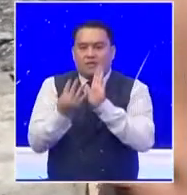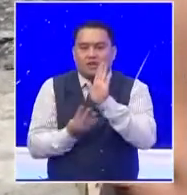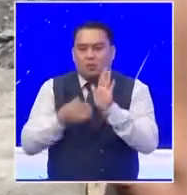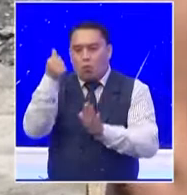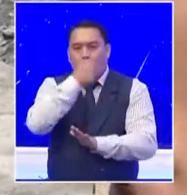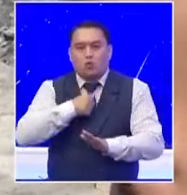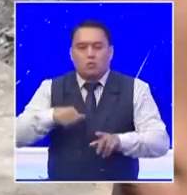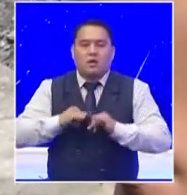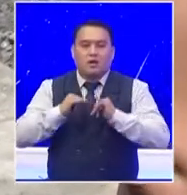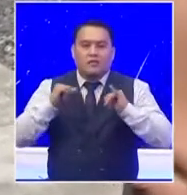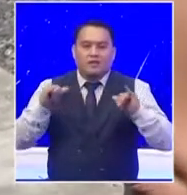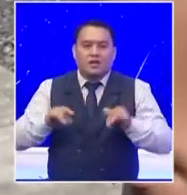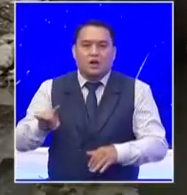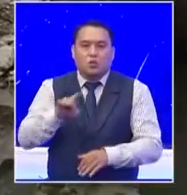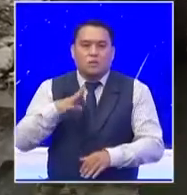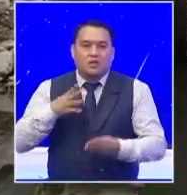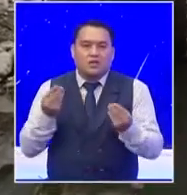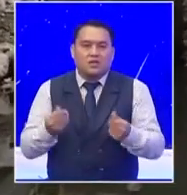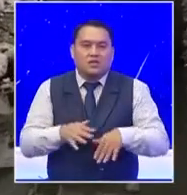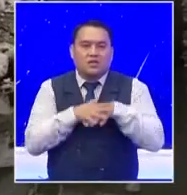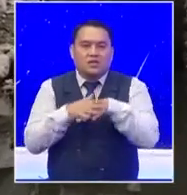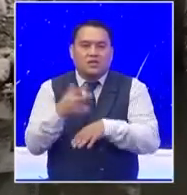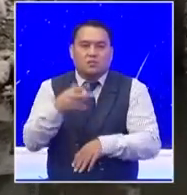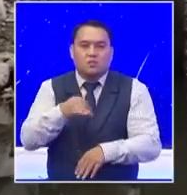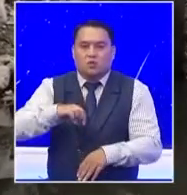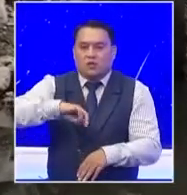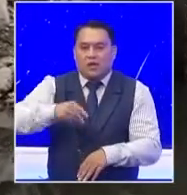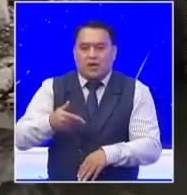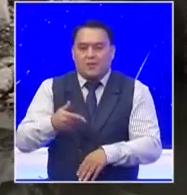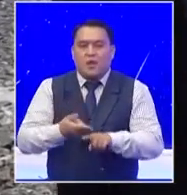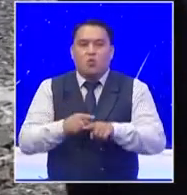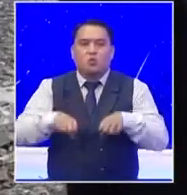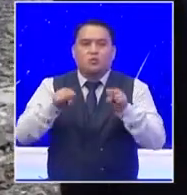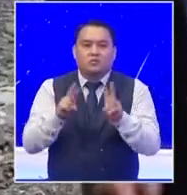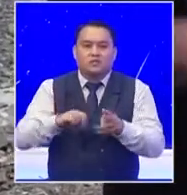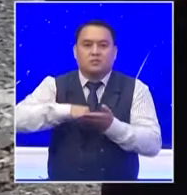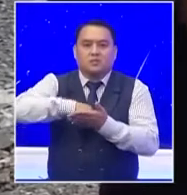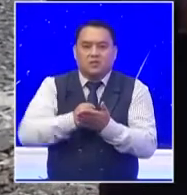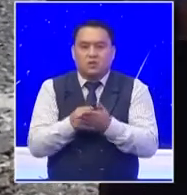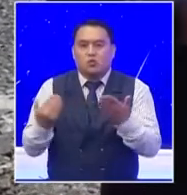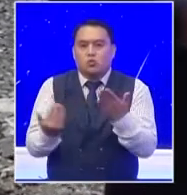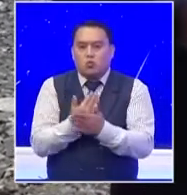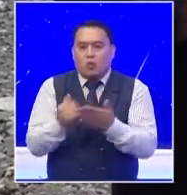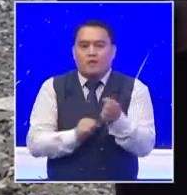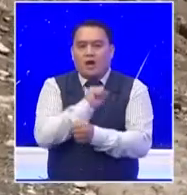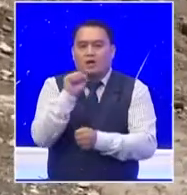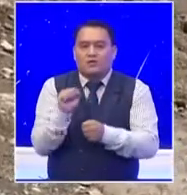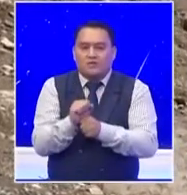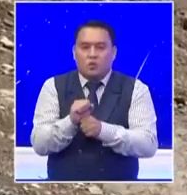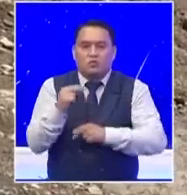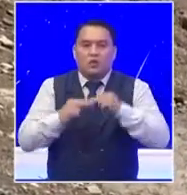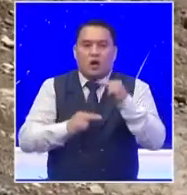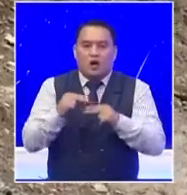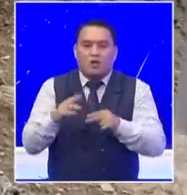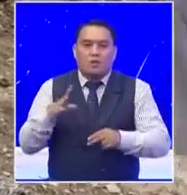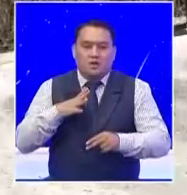году по программе развития регионов было выделено более 30 миллионов тенге. Как утверждают специалисты, с появлением нового гидротехнического сооружения